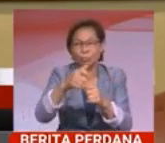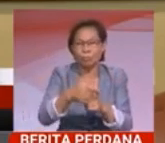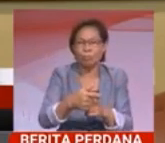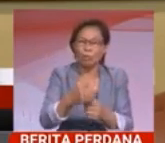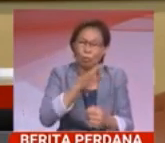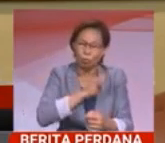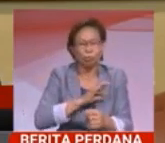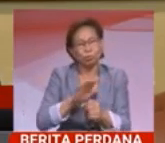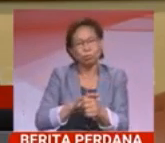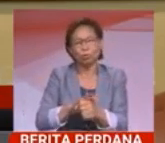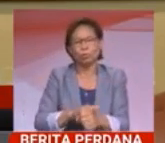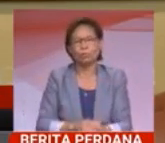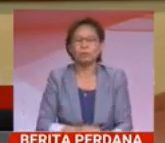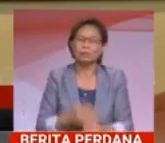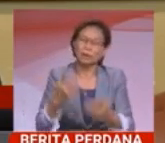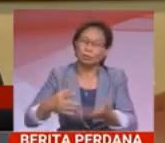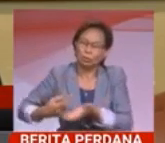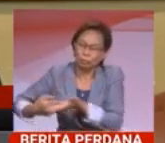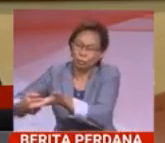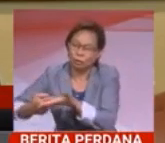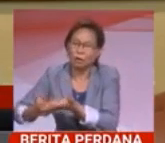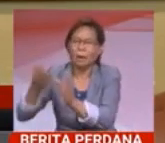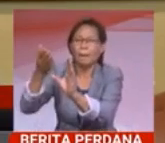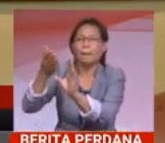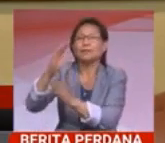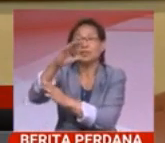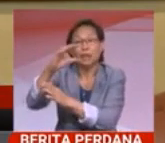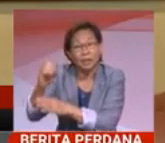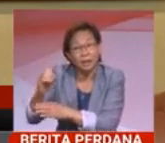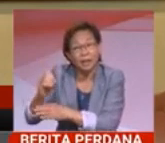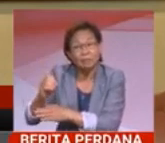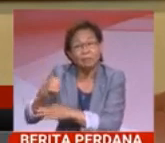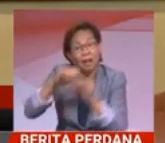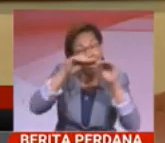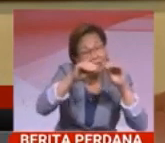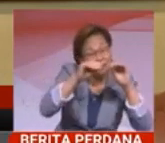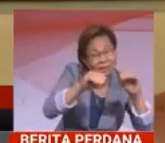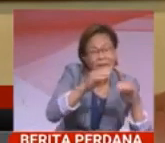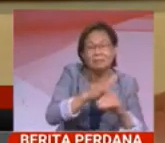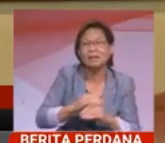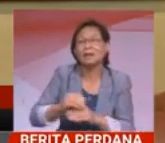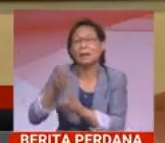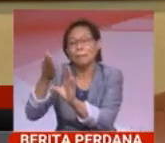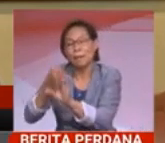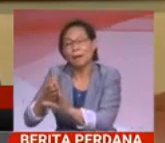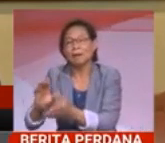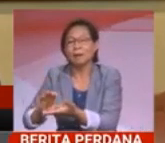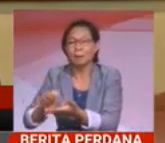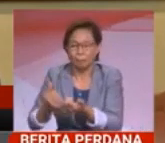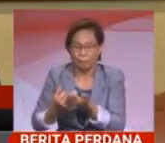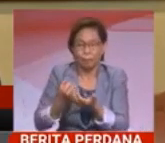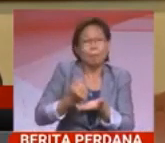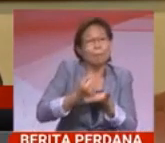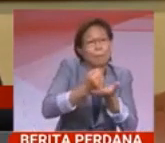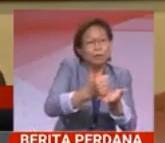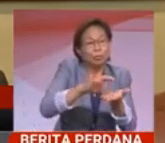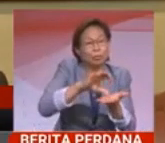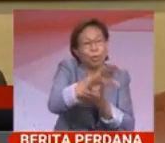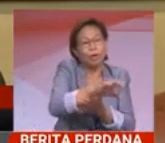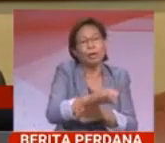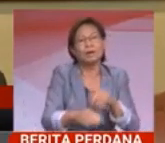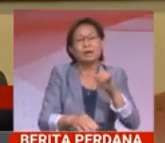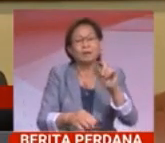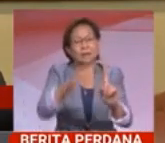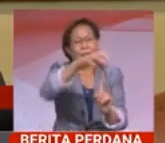mengubah firza murni dan bank pertanian nah bagi satu opsi bantuan modal 3juta setiap